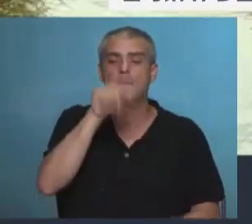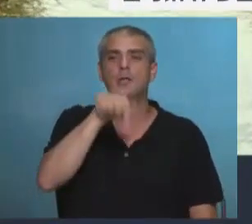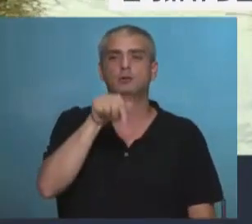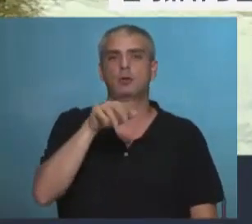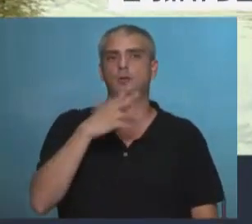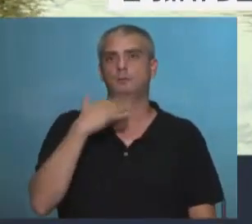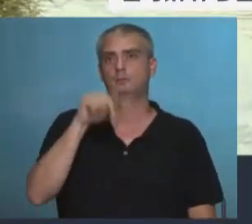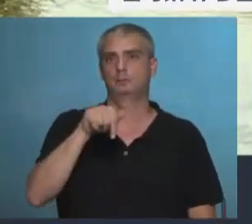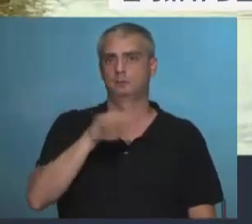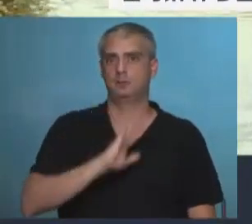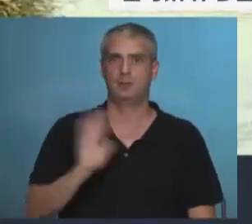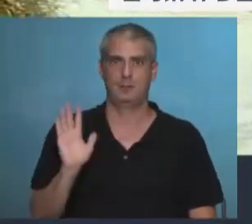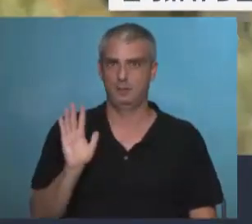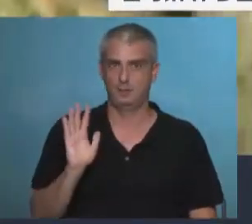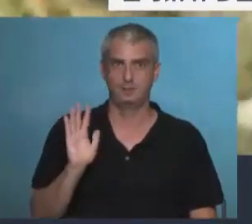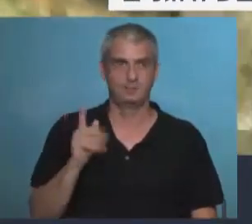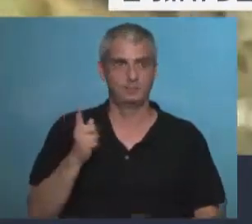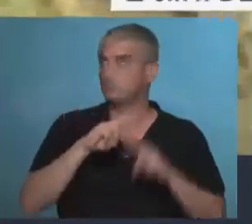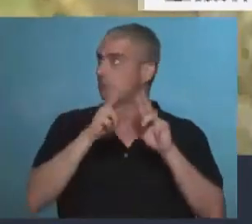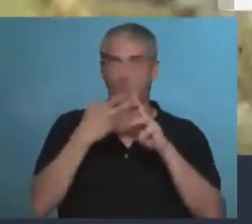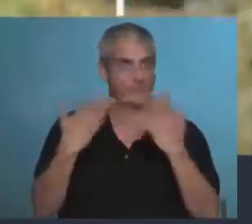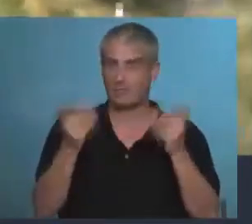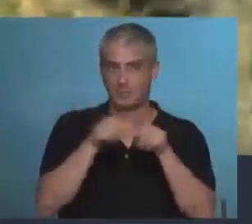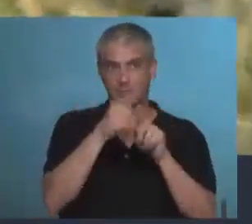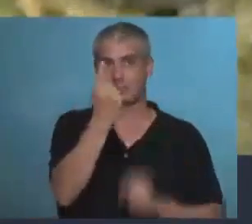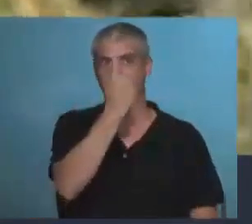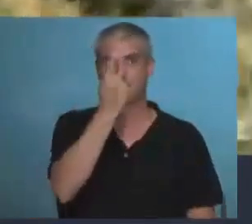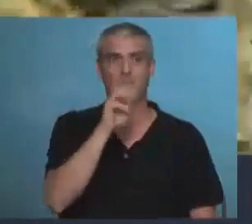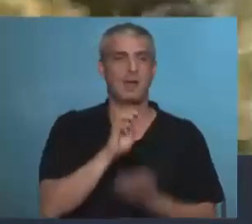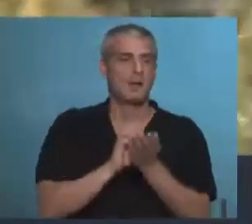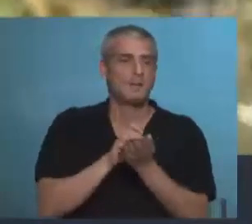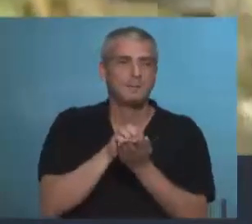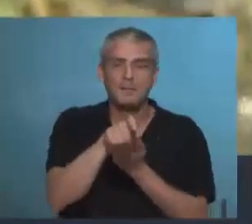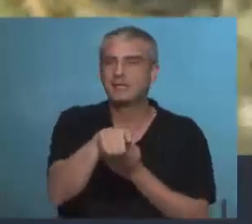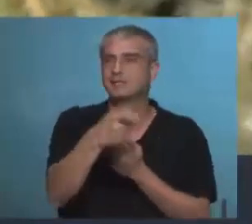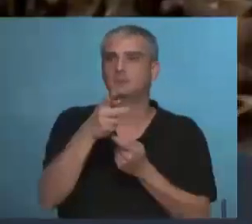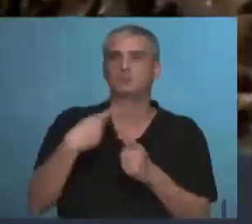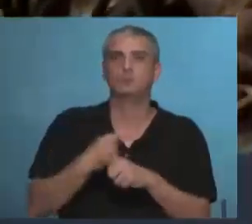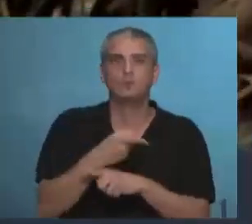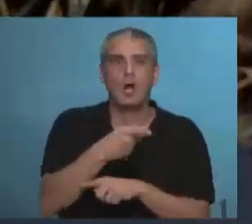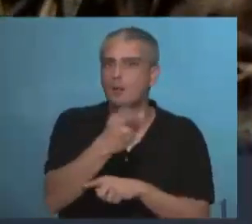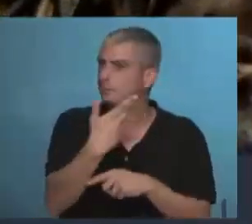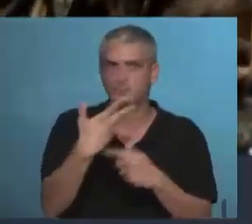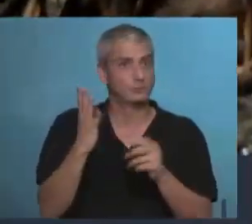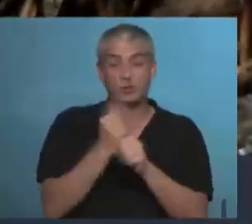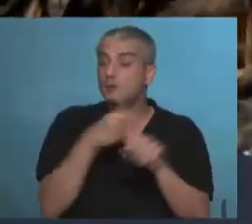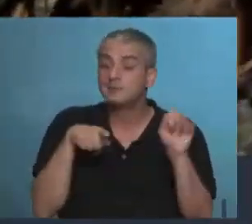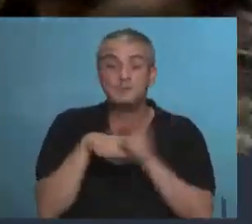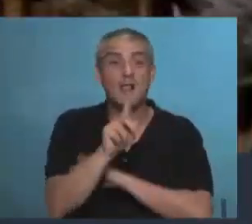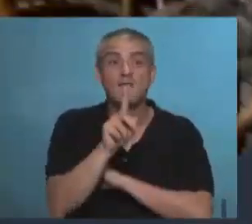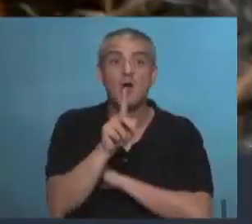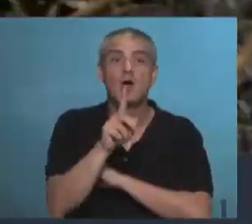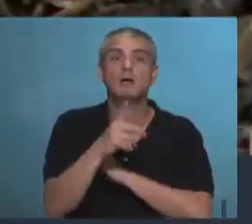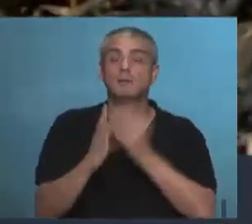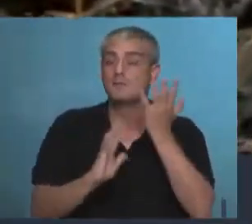הזה של ארץ ישראל, ובכלל בעולם אגב. מחרסמים וזוחלים שלא מצליחים להימלט